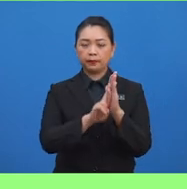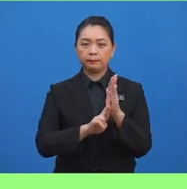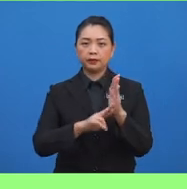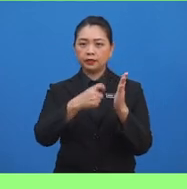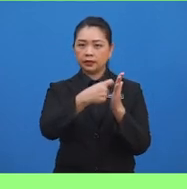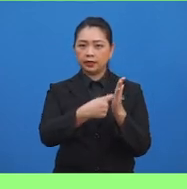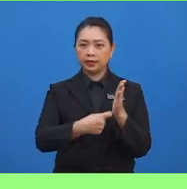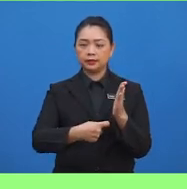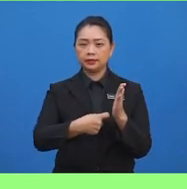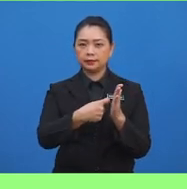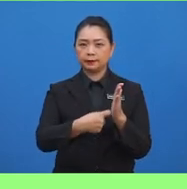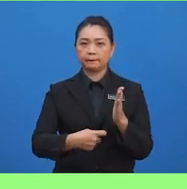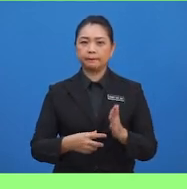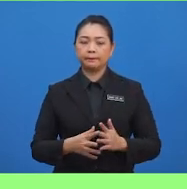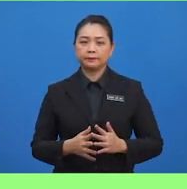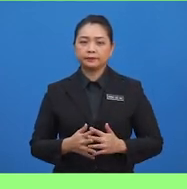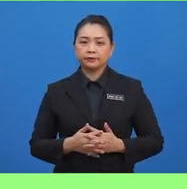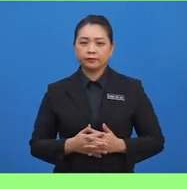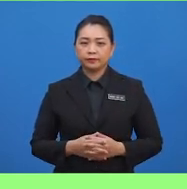amat berharga